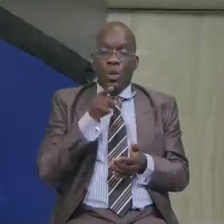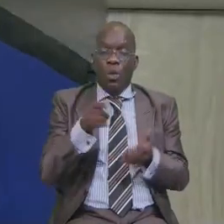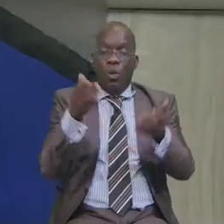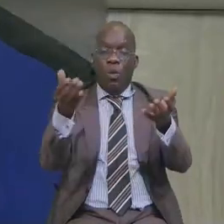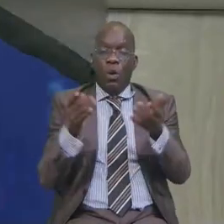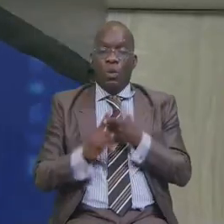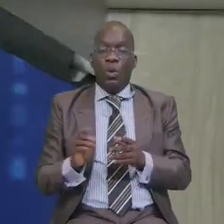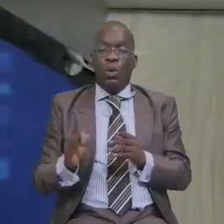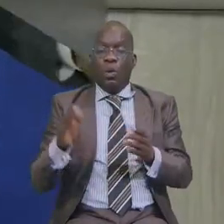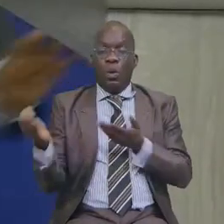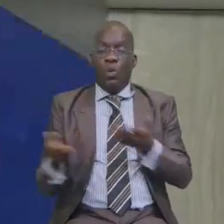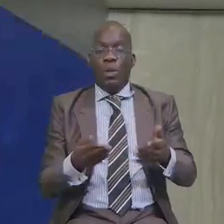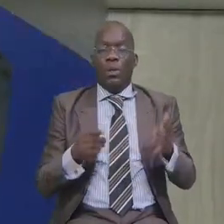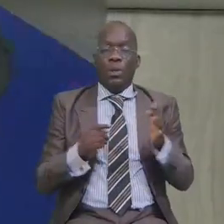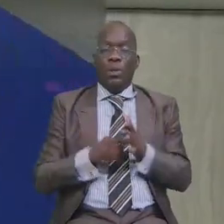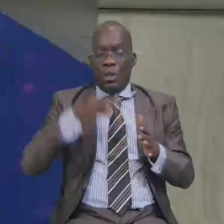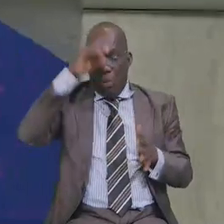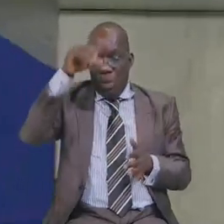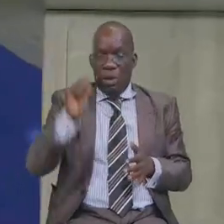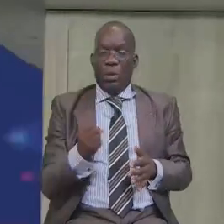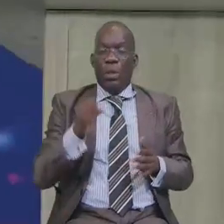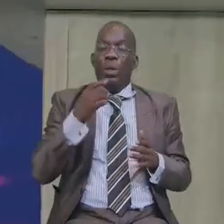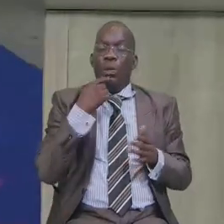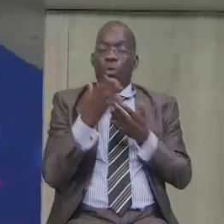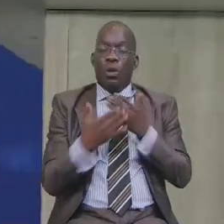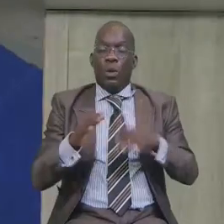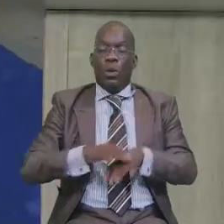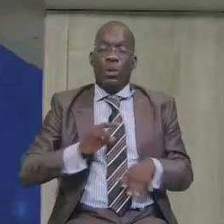sang de cet homme sur nous. Mais ils voient le verset 29.